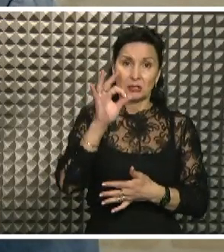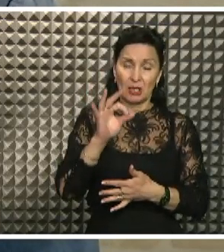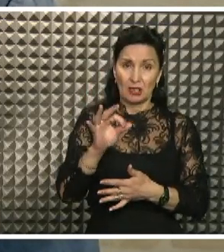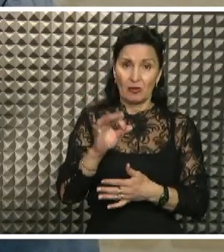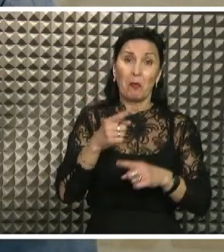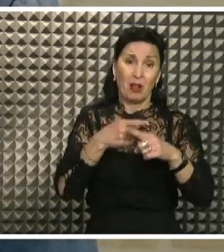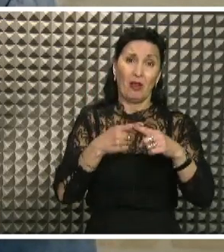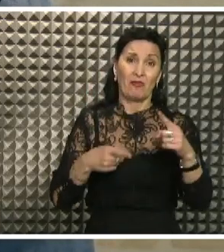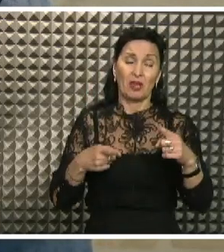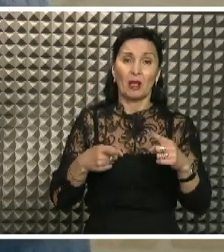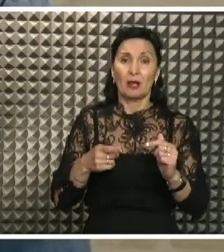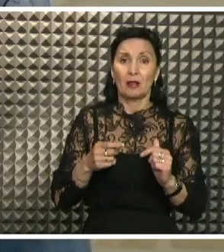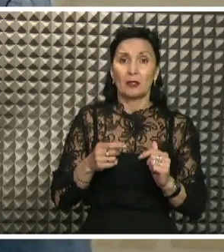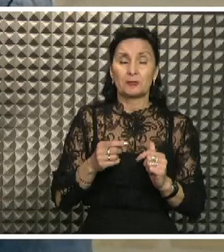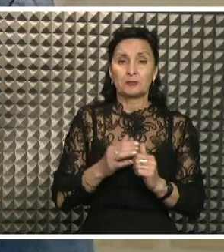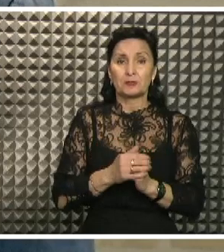практически половина. Да,